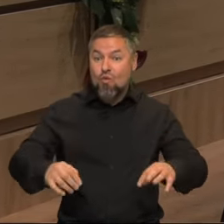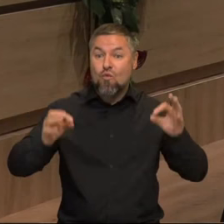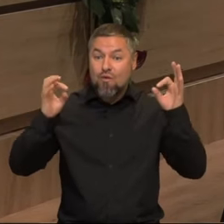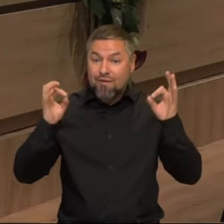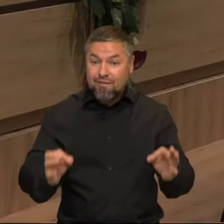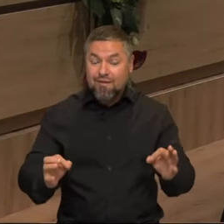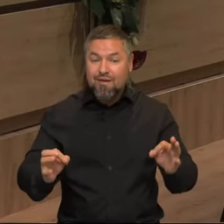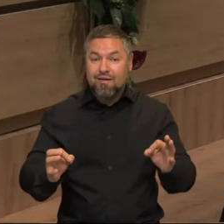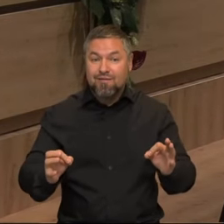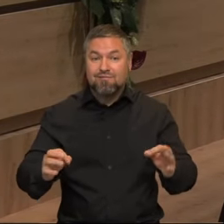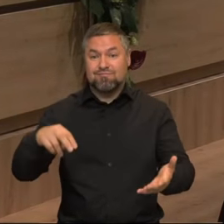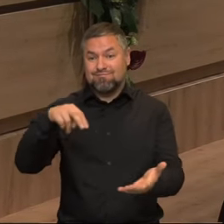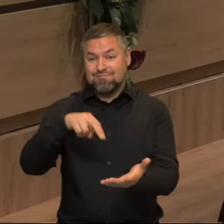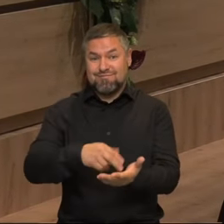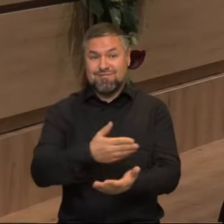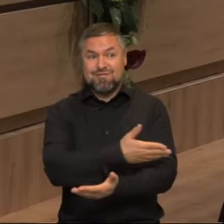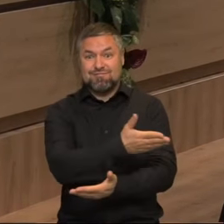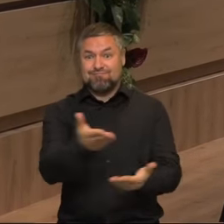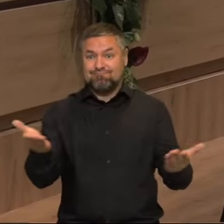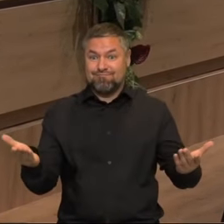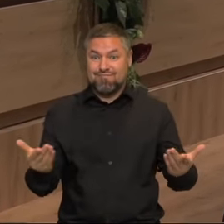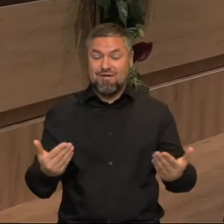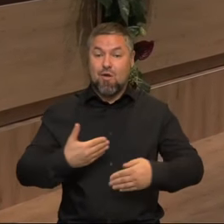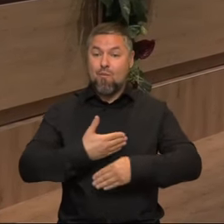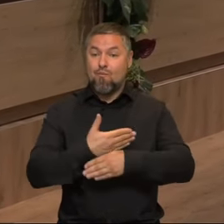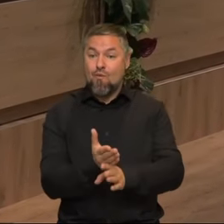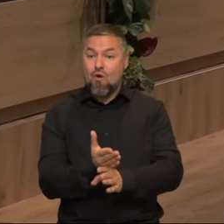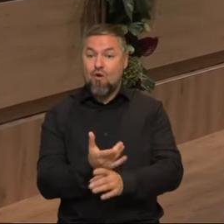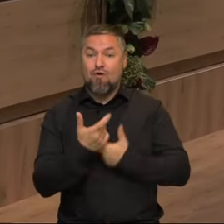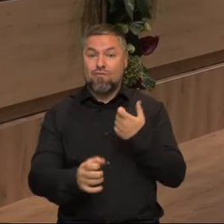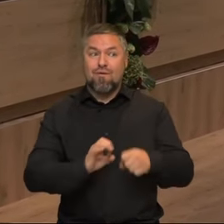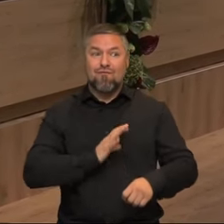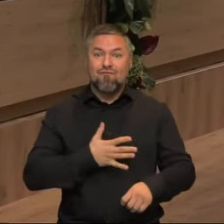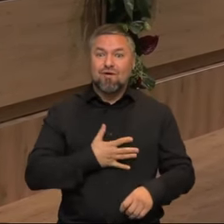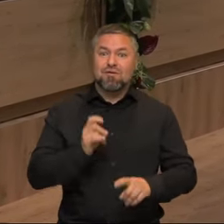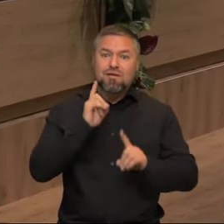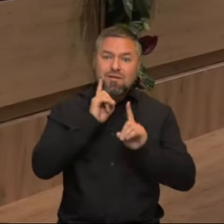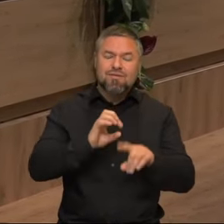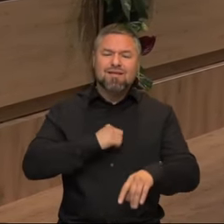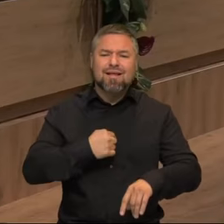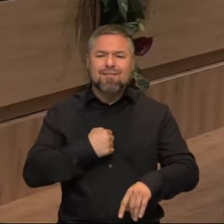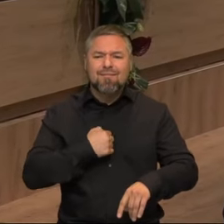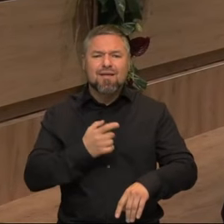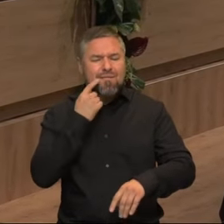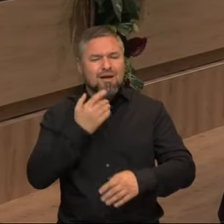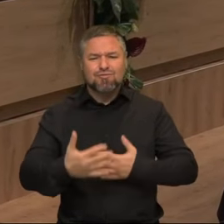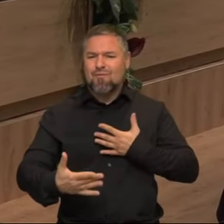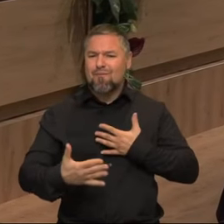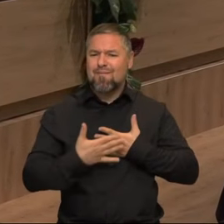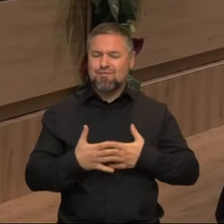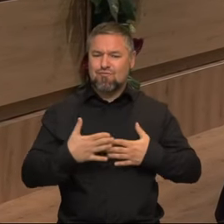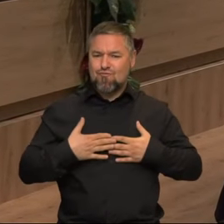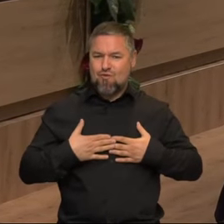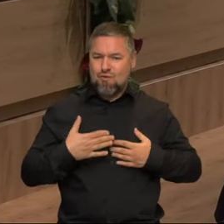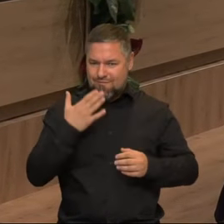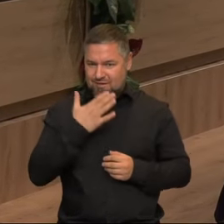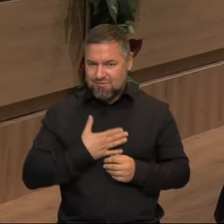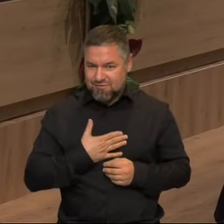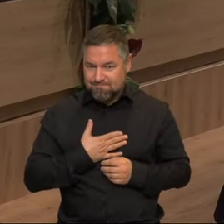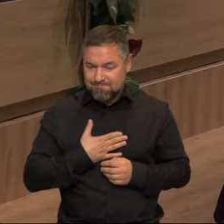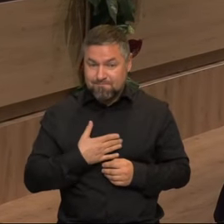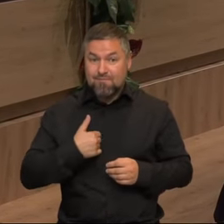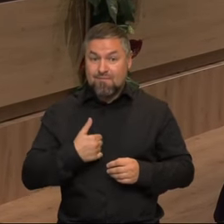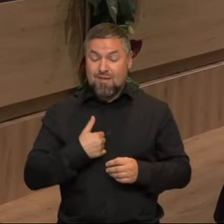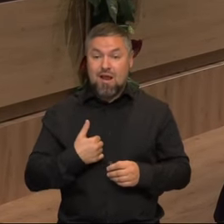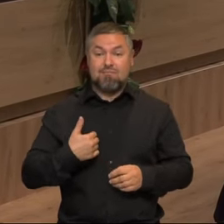teraz stać przed państwem i podzielić się z wami tym, co tak naprawdę jest mi bardzo bliskie. Proszę